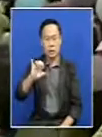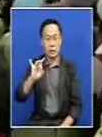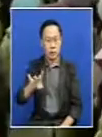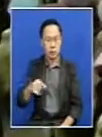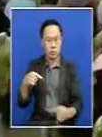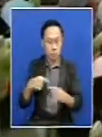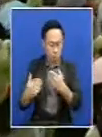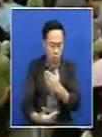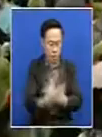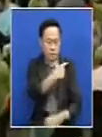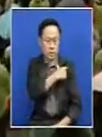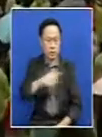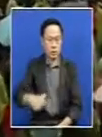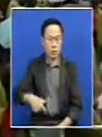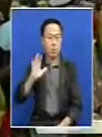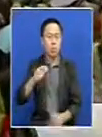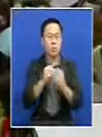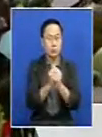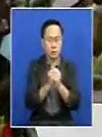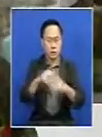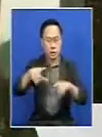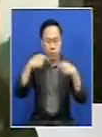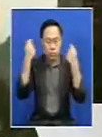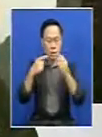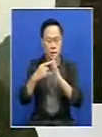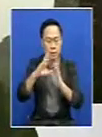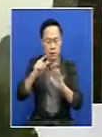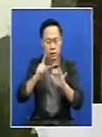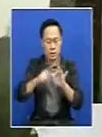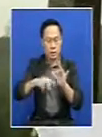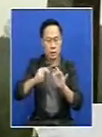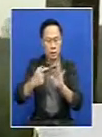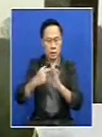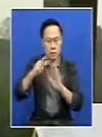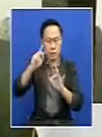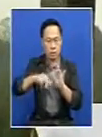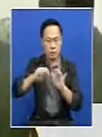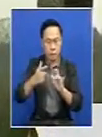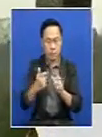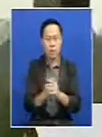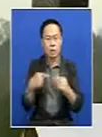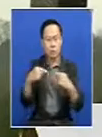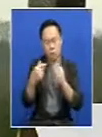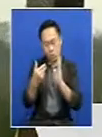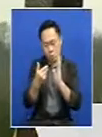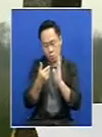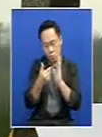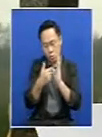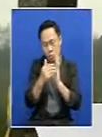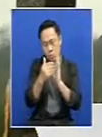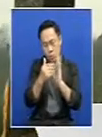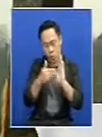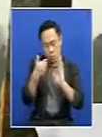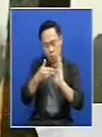เนื่องในโอกาสที่เป็นวันแรกของเทศกาลเฉิงเม้งค่ะบริเวณมณฑลฉานซีทางตะวันตกเฉียงเหนือของประเท